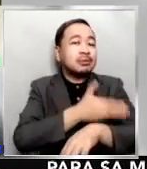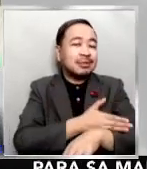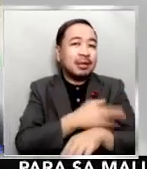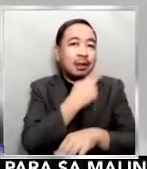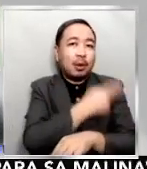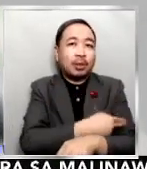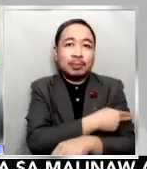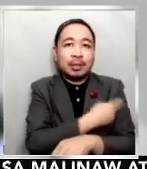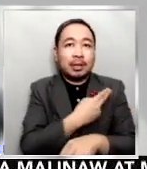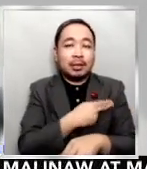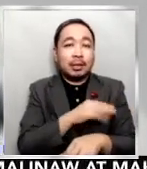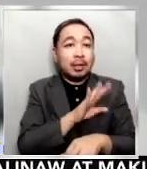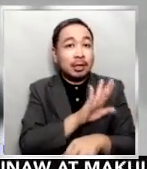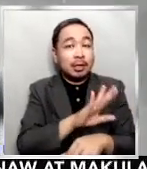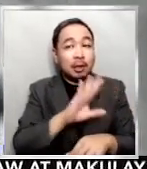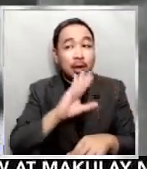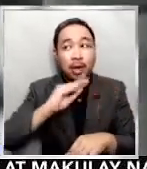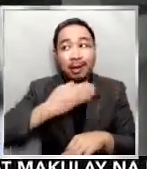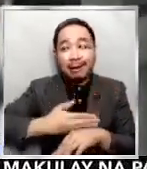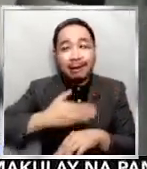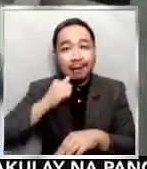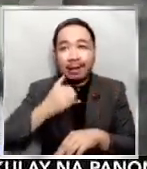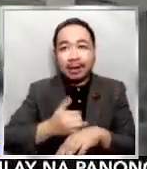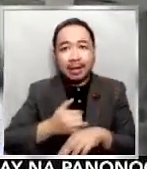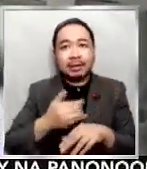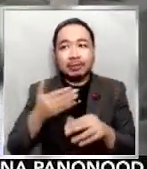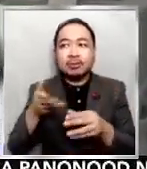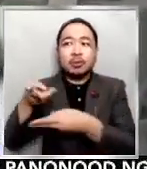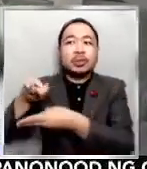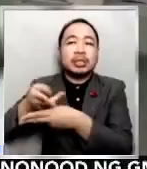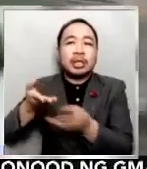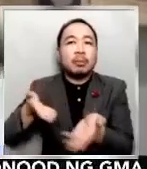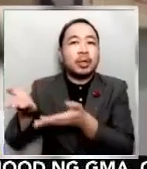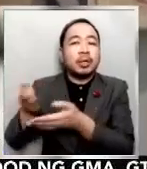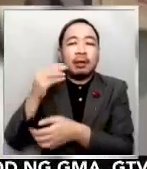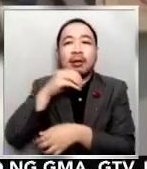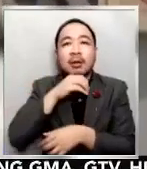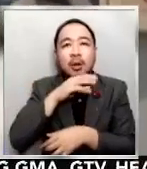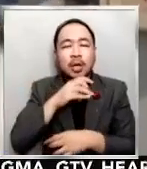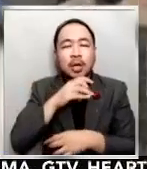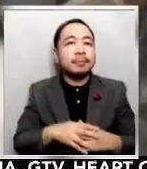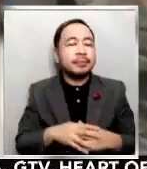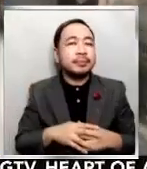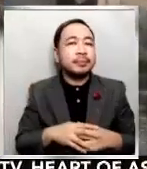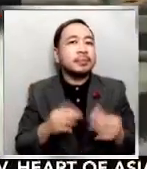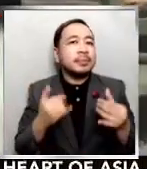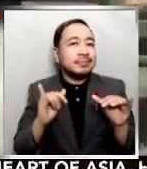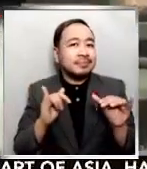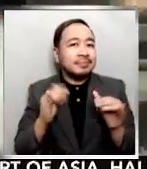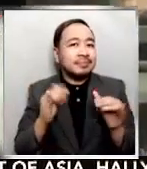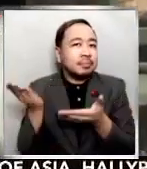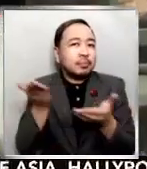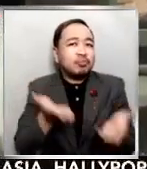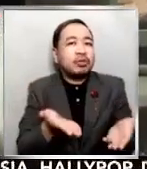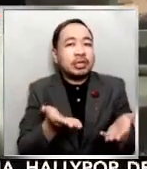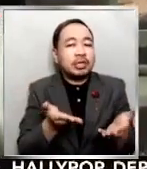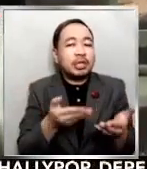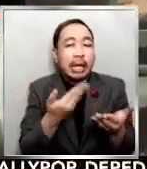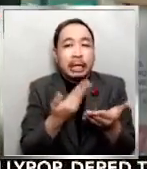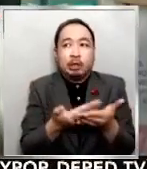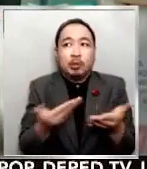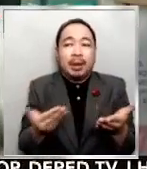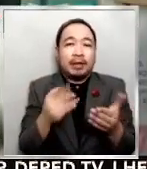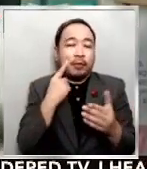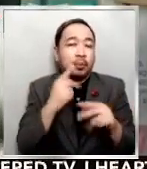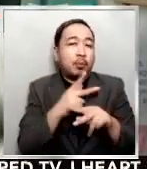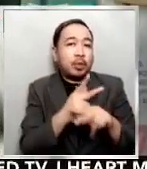mga anak na nasa kanilang lola ngayon. Muli rin tayong naghatid ng mga protective supplies sa 4 na pampublikong ospital